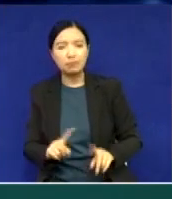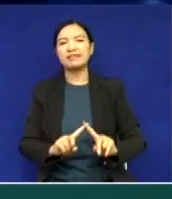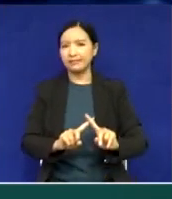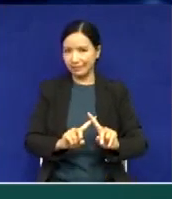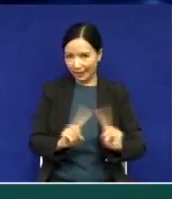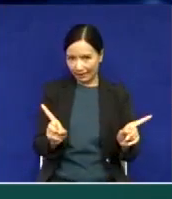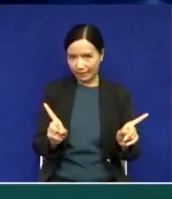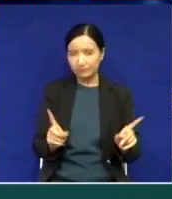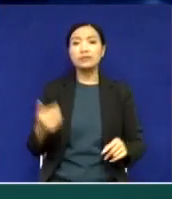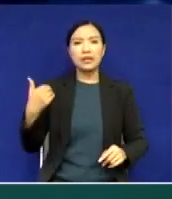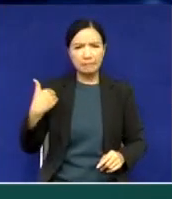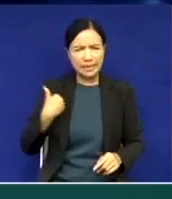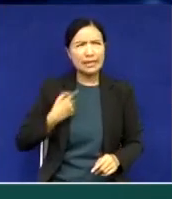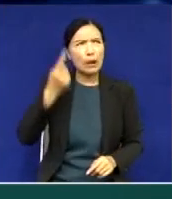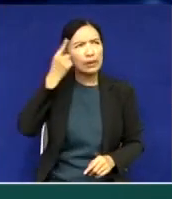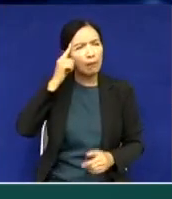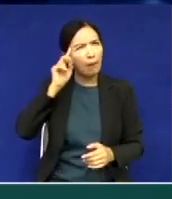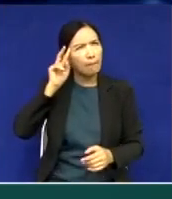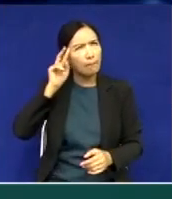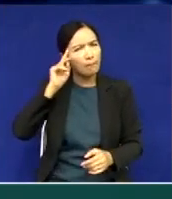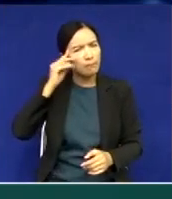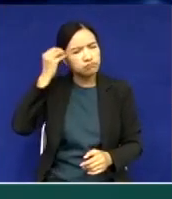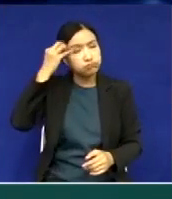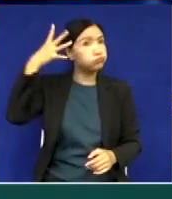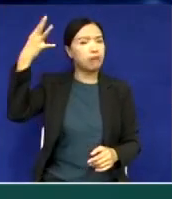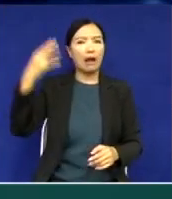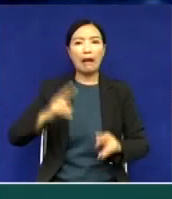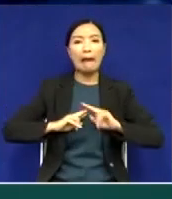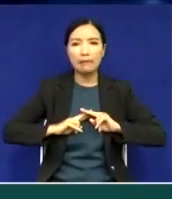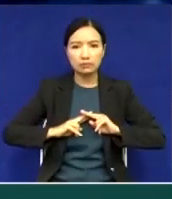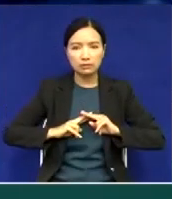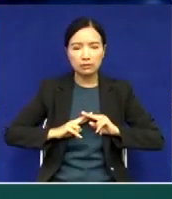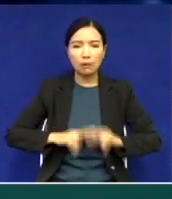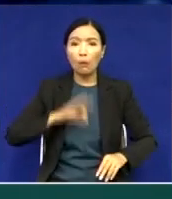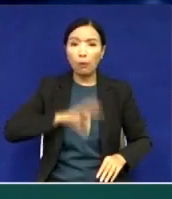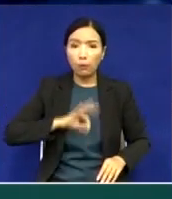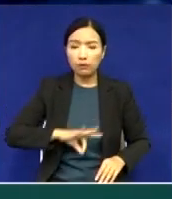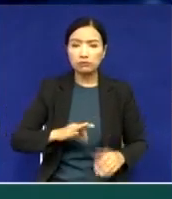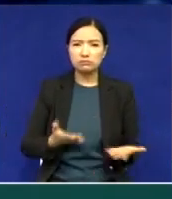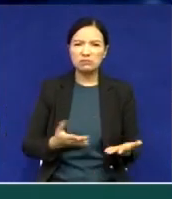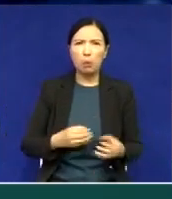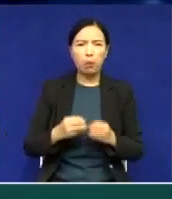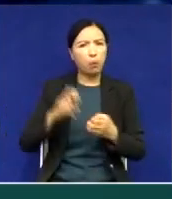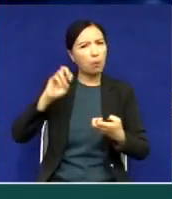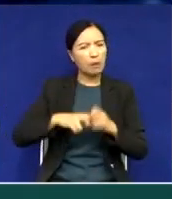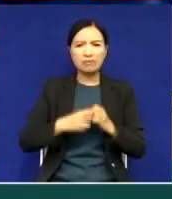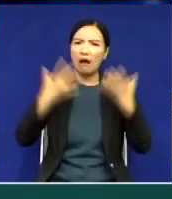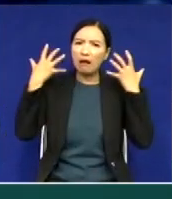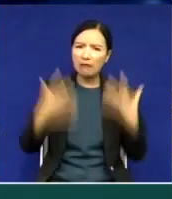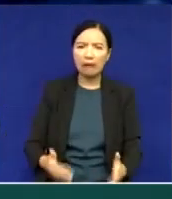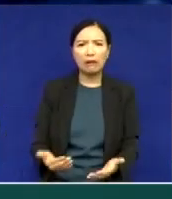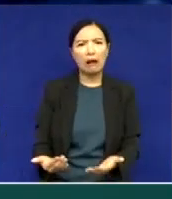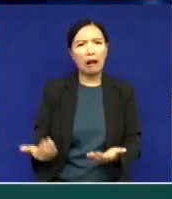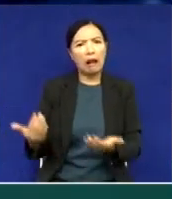บางเรื่องเป็นการที่เราตีความที่มันเกินไปมันมากเกินไปจนทำให้เรารู้สึกว่ามันใหญ่โตเกินที่เราจะรับได้นะ